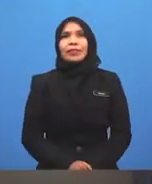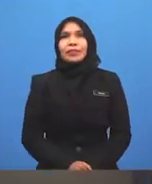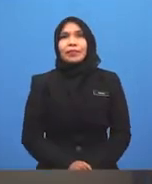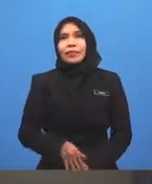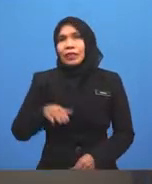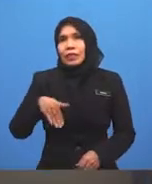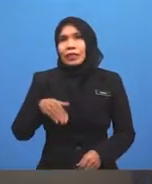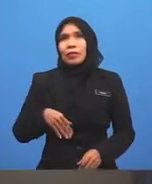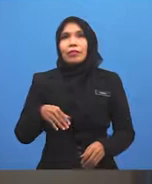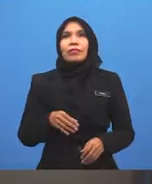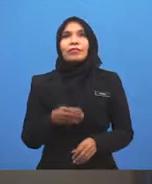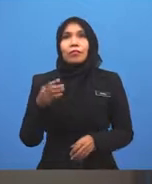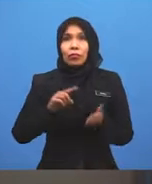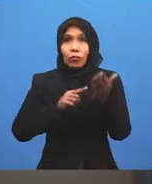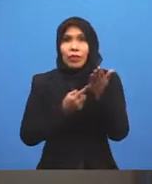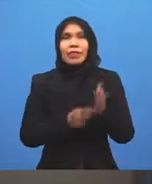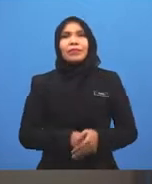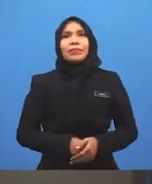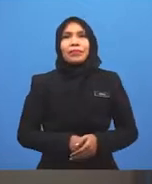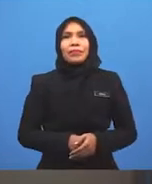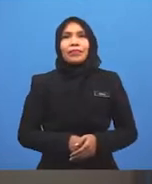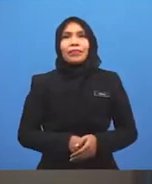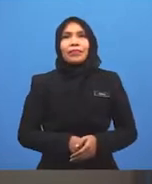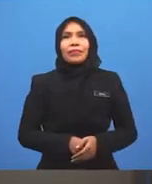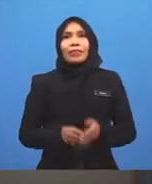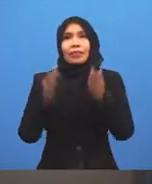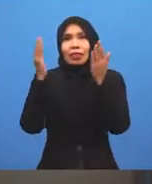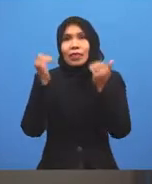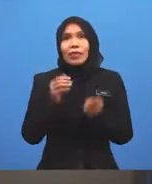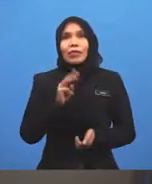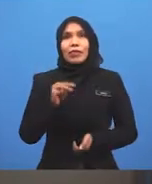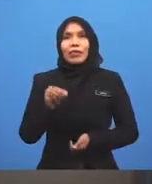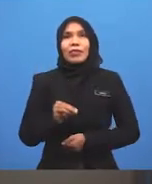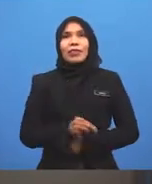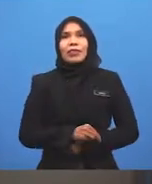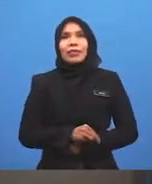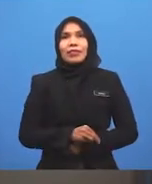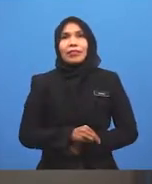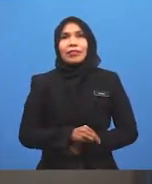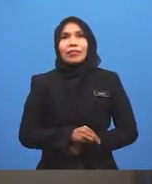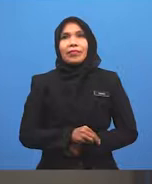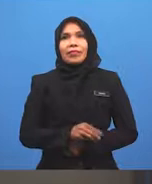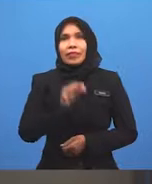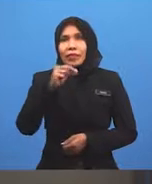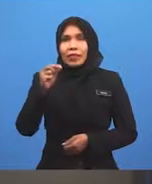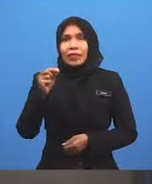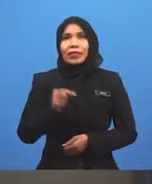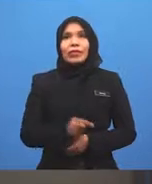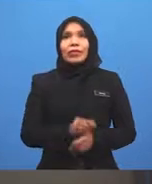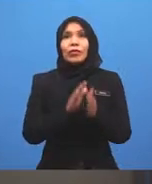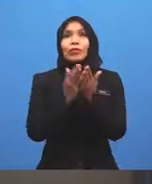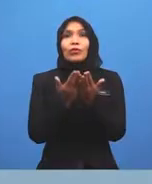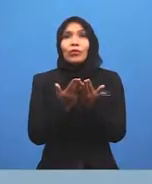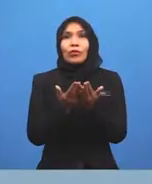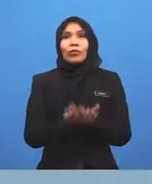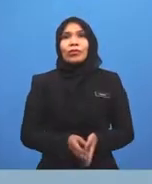Sebelum kita memulakan pembelajaran kita pada hari ini, diharapkan murid-murid telah menyediakan alat tulis dan buku